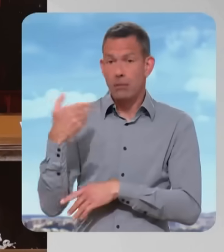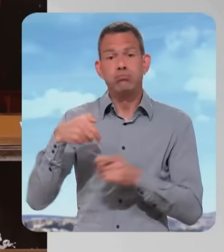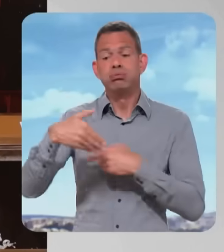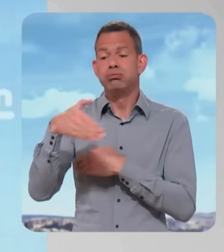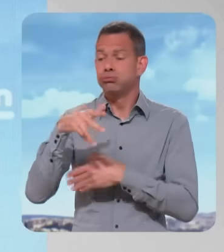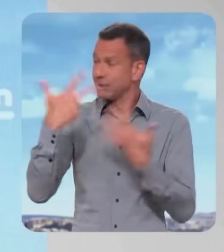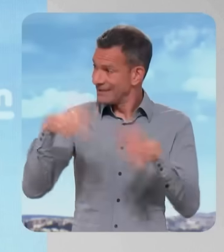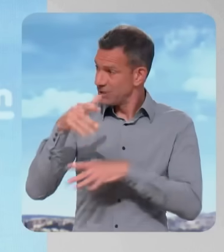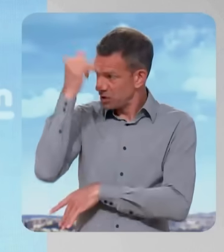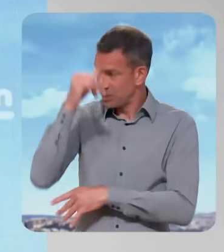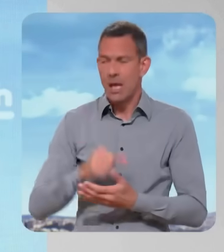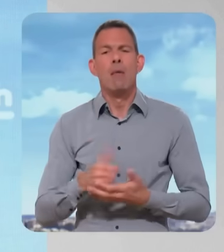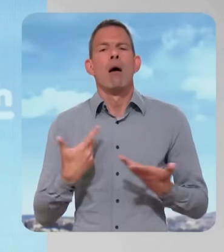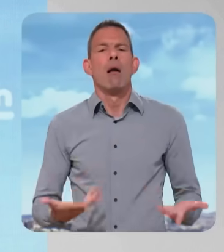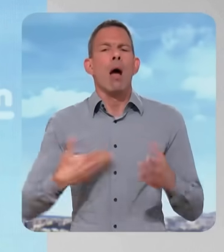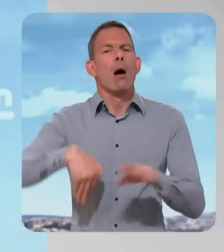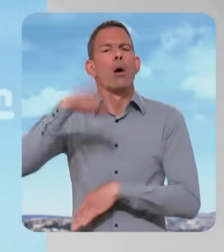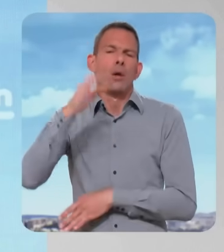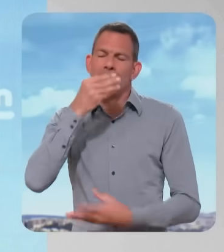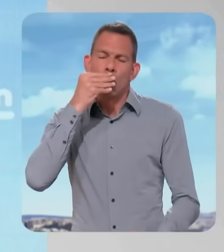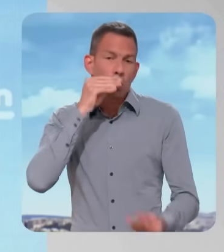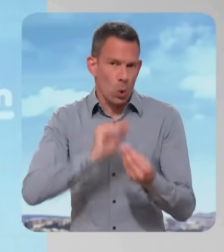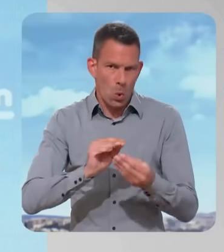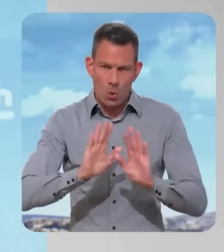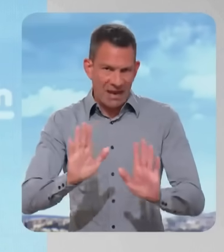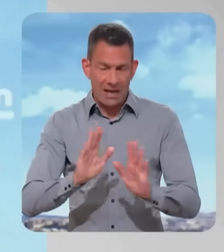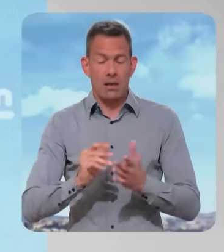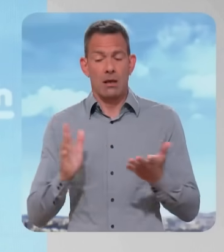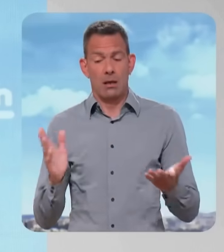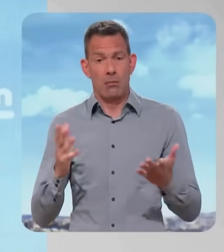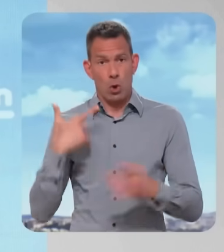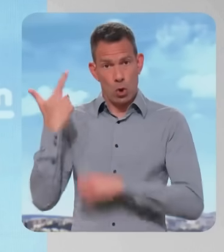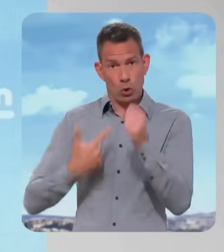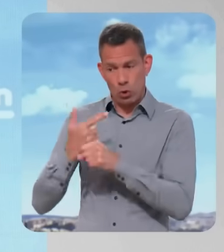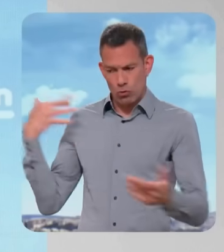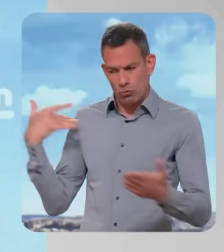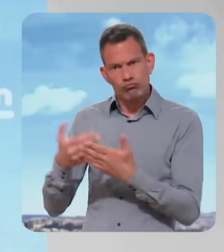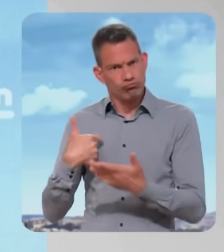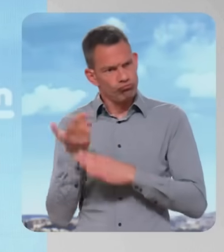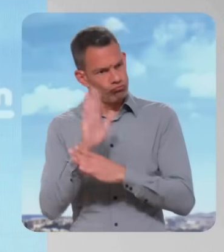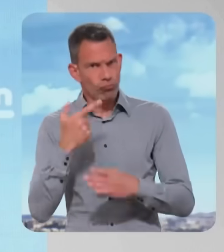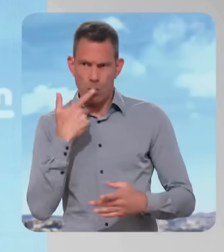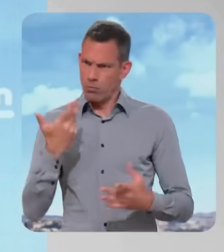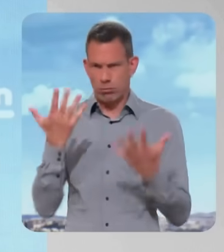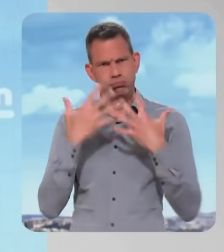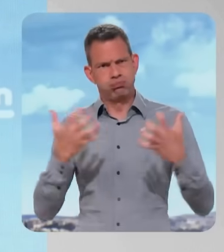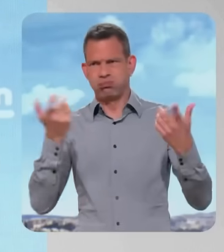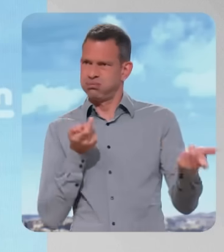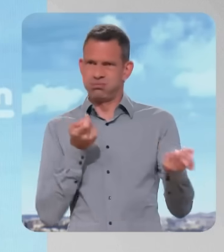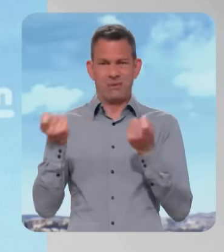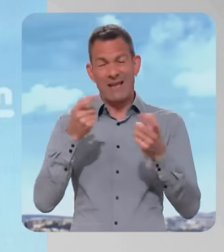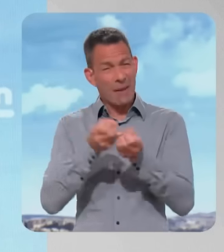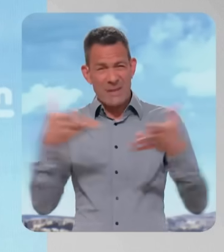peu tôt pour me porter candidate mais ce qui est certain c'est que pendant 2 ans j'ai montré que j'étais capable de gérer une assemblée dans laquelle il n'y avait pas de